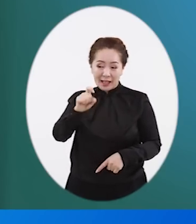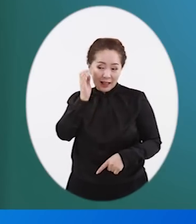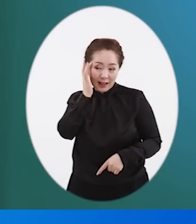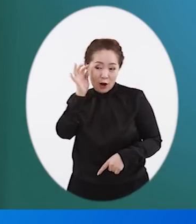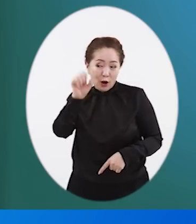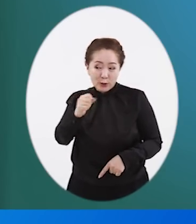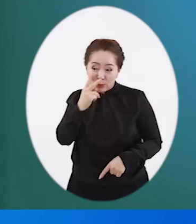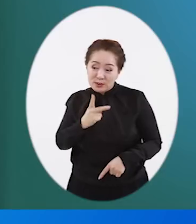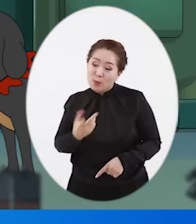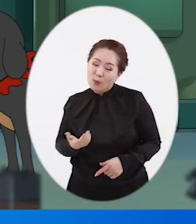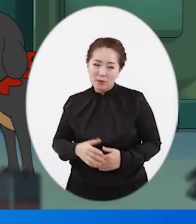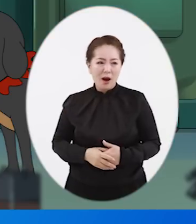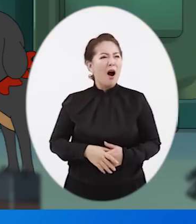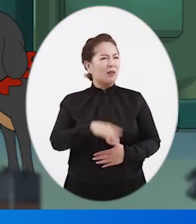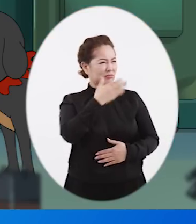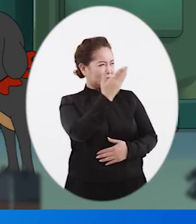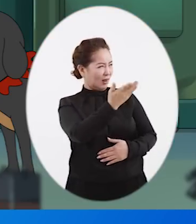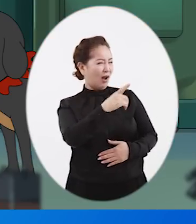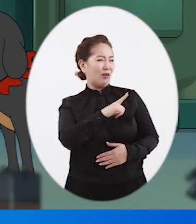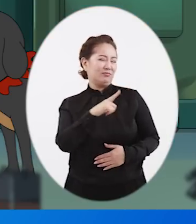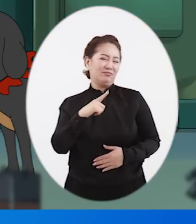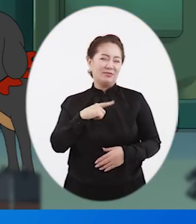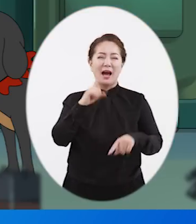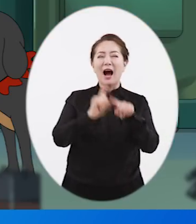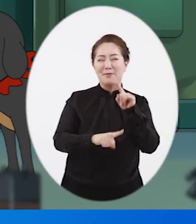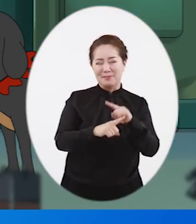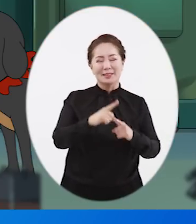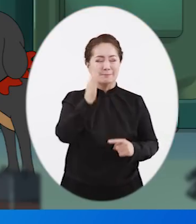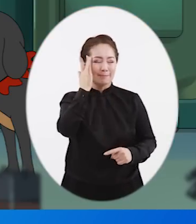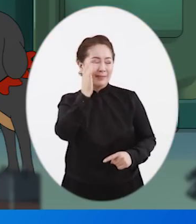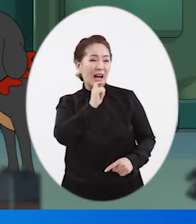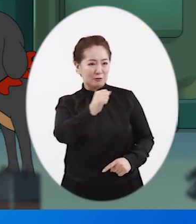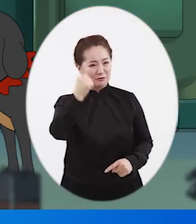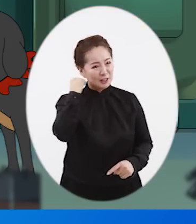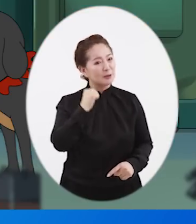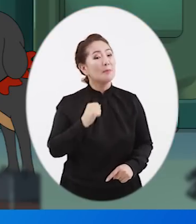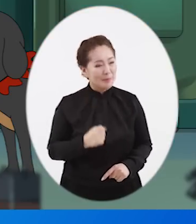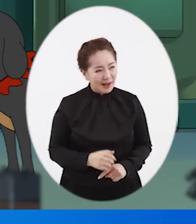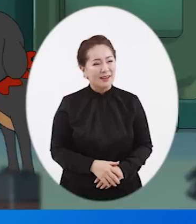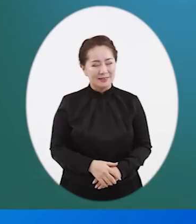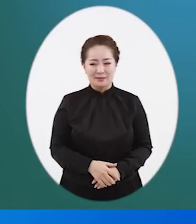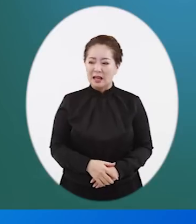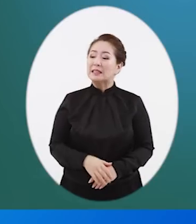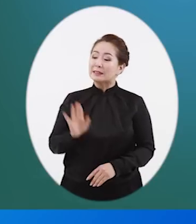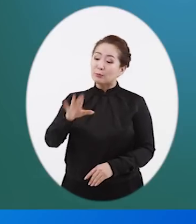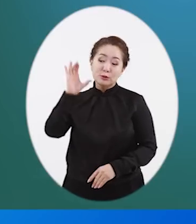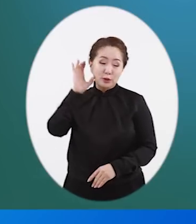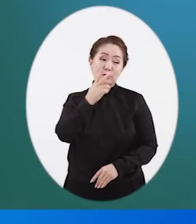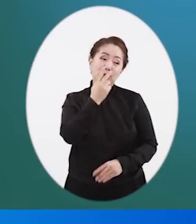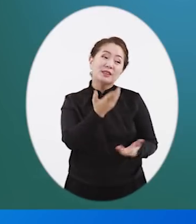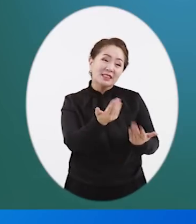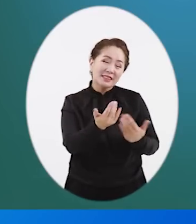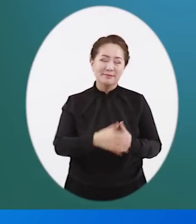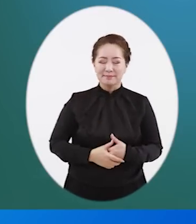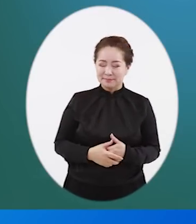Би нэг таах гээд үзье. Та юу? Таач угаасаа гэхдээ амархан тааж бах уу? За